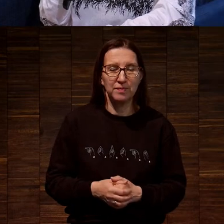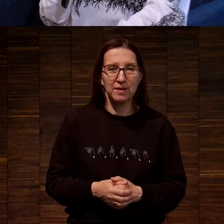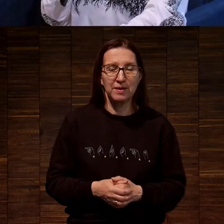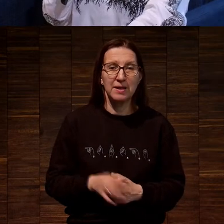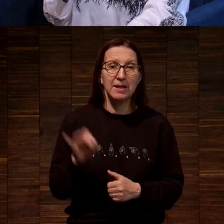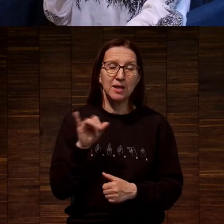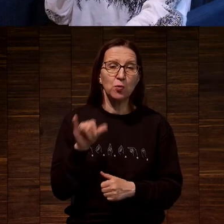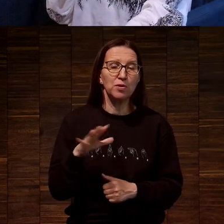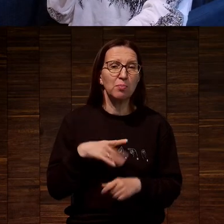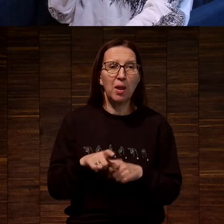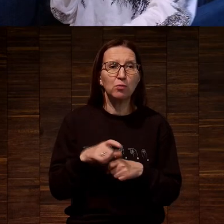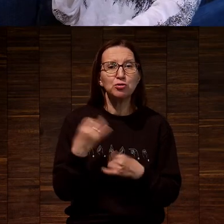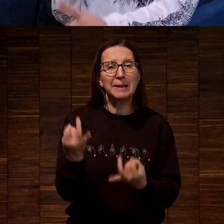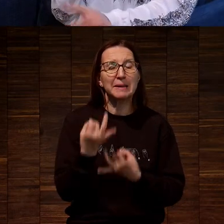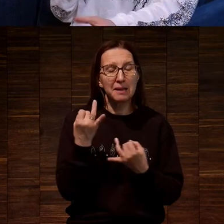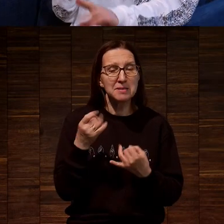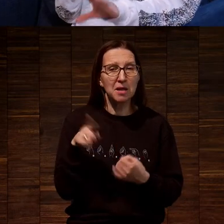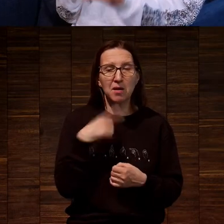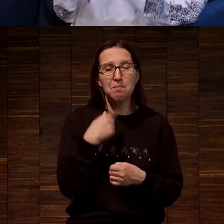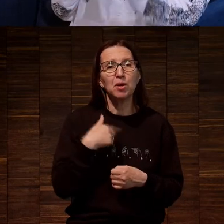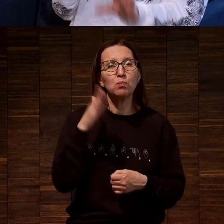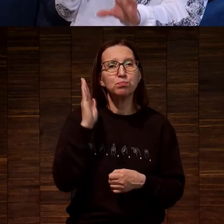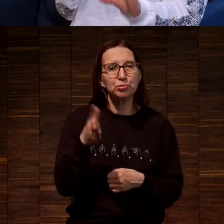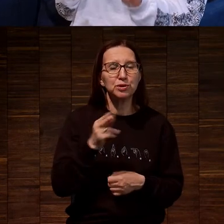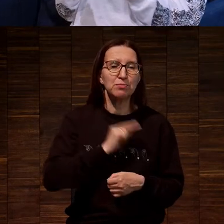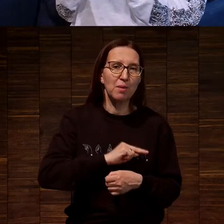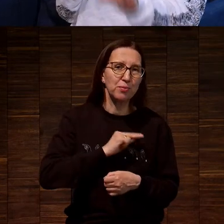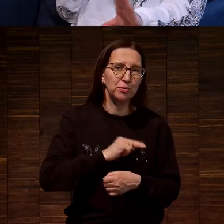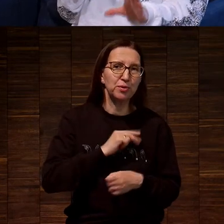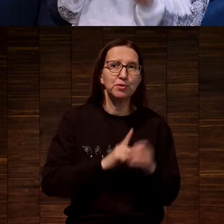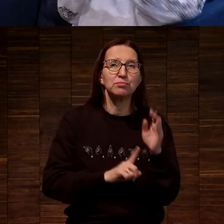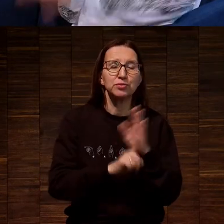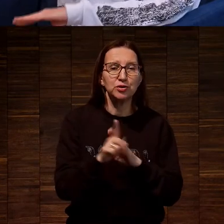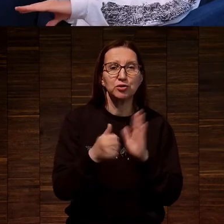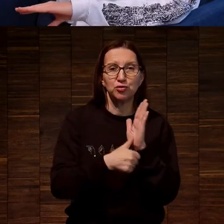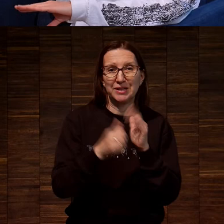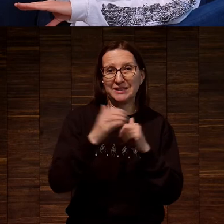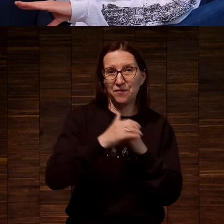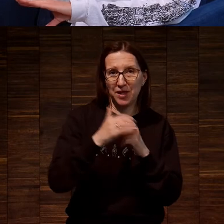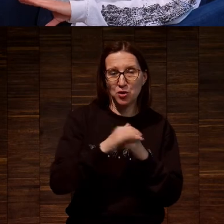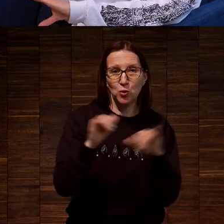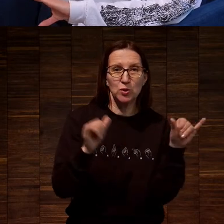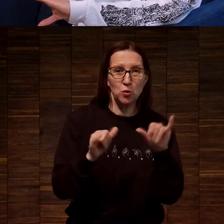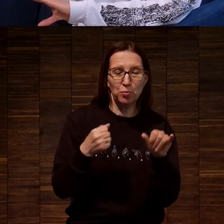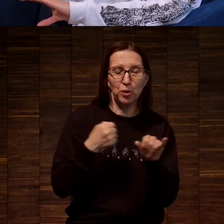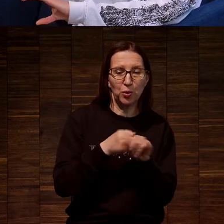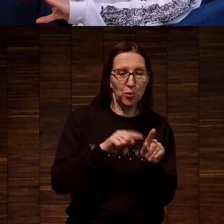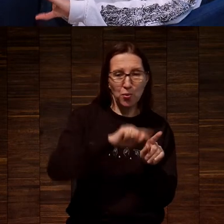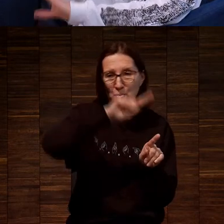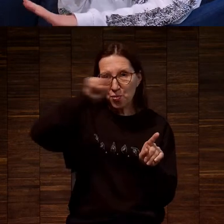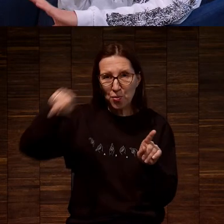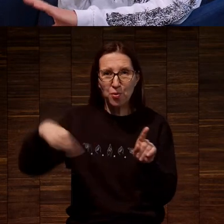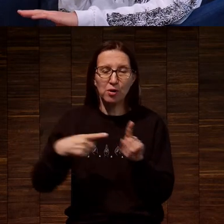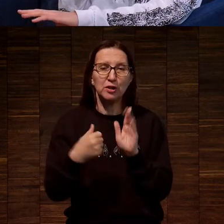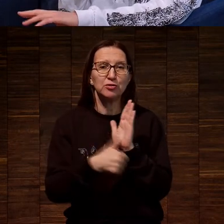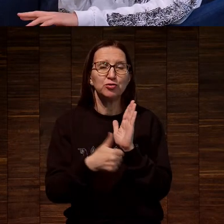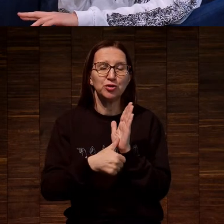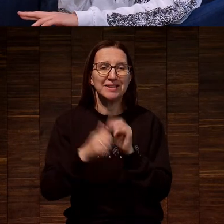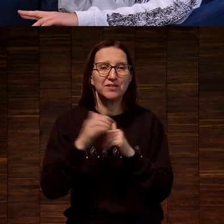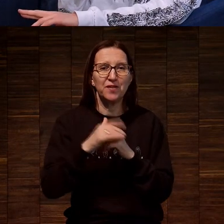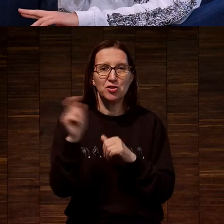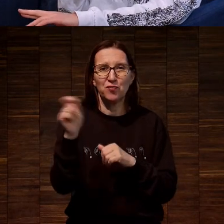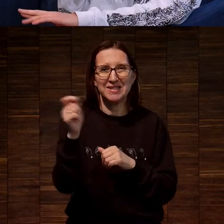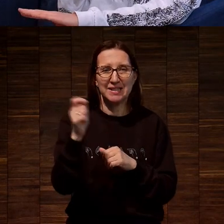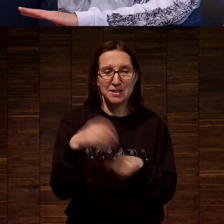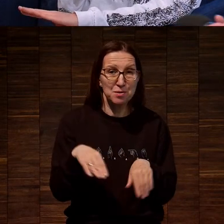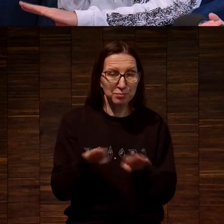И у них был интересный момент, они сказали, мы будем работать с 6 вечера субботы до 6 вечера воскресенья, 24 часа,